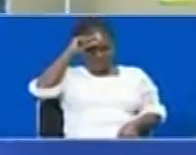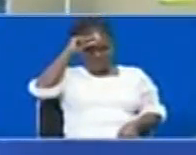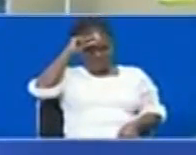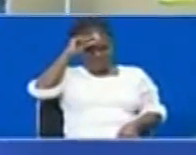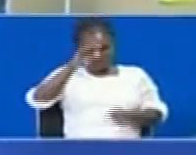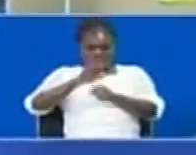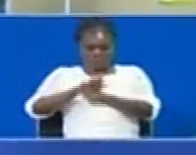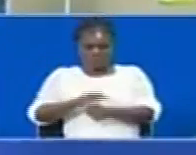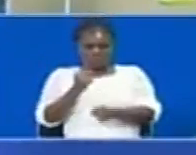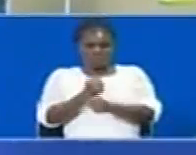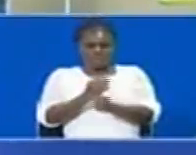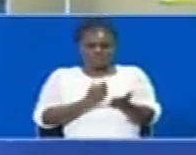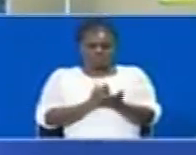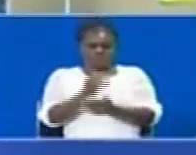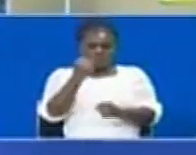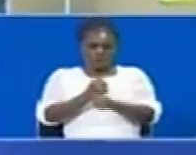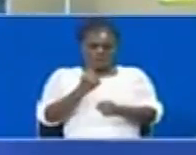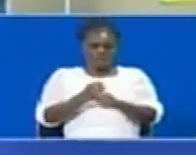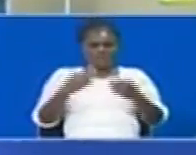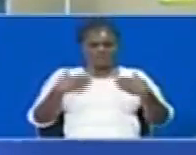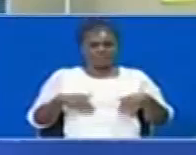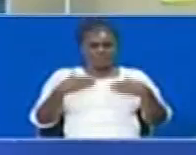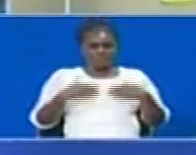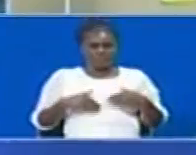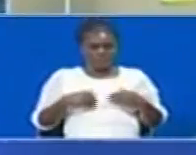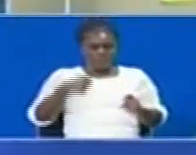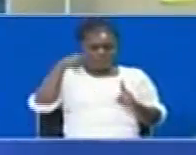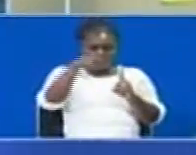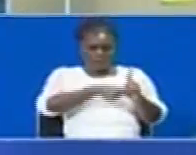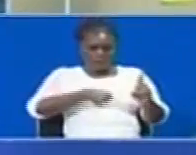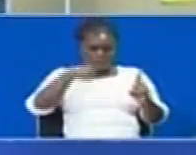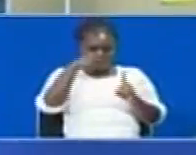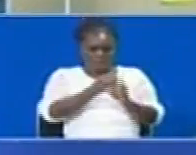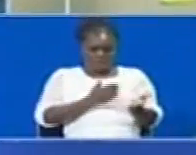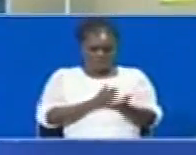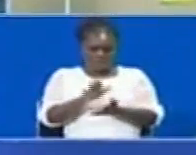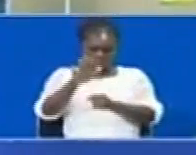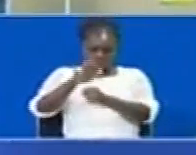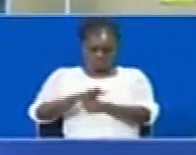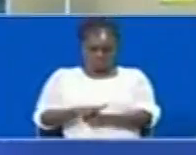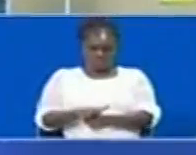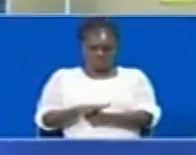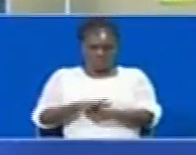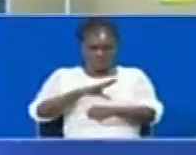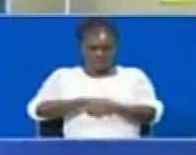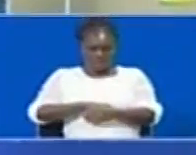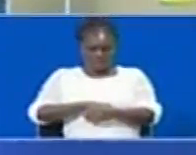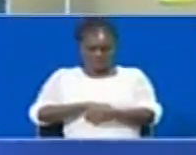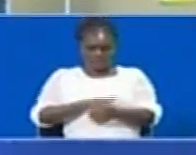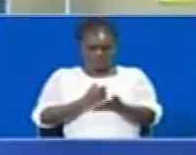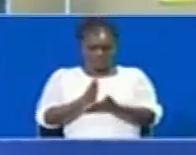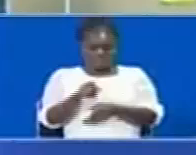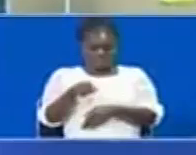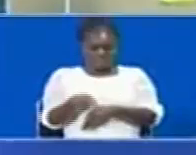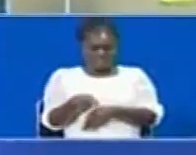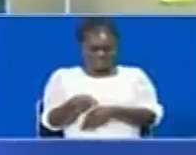na kuhakikisha kwamba wafanyikazi ambao wanalilia haki yao wamekandamizwa na hawataweza kuipata. Kwa hivyo sio tukio